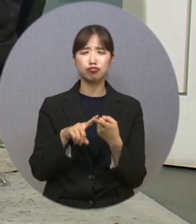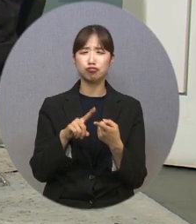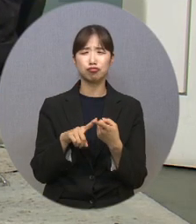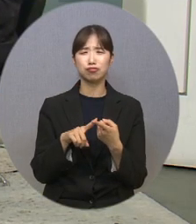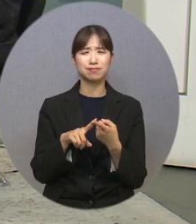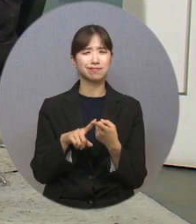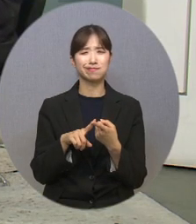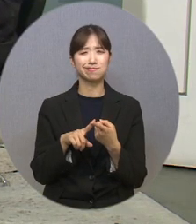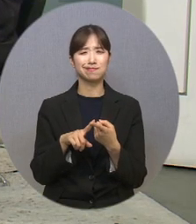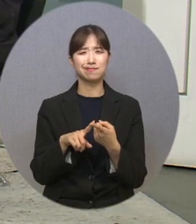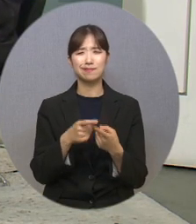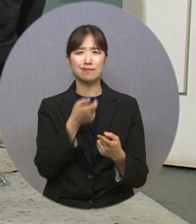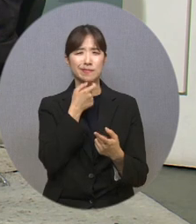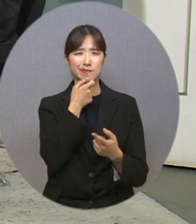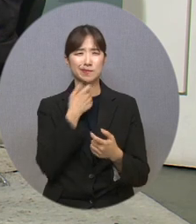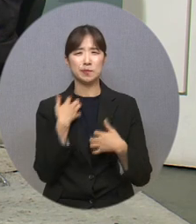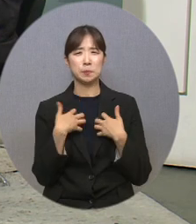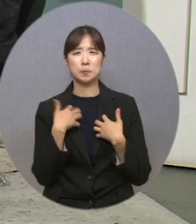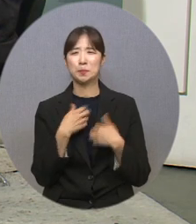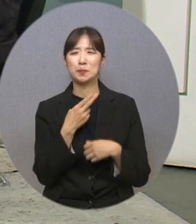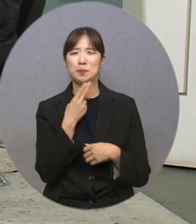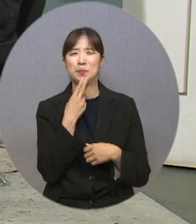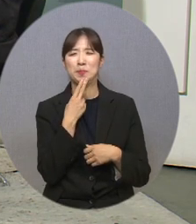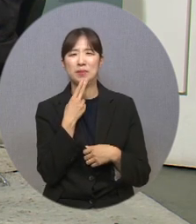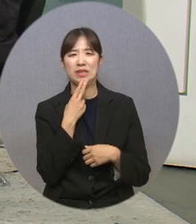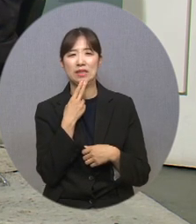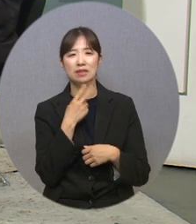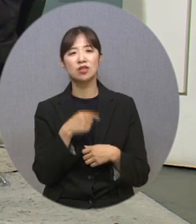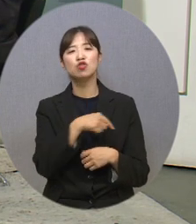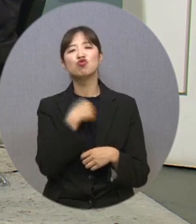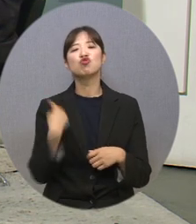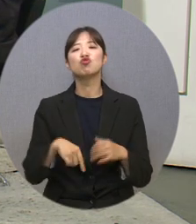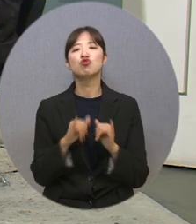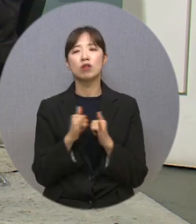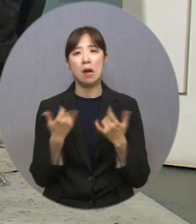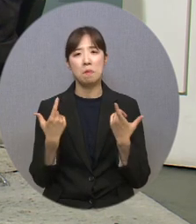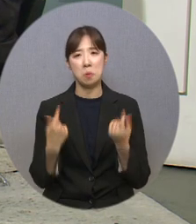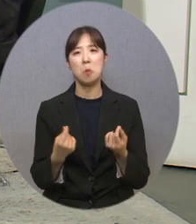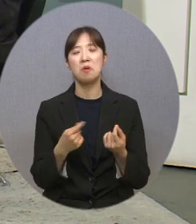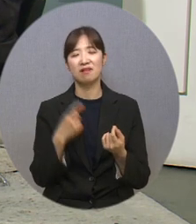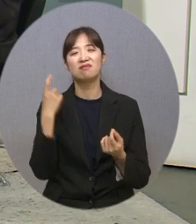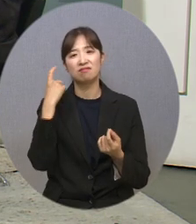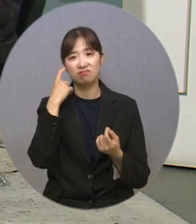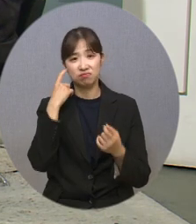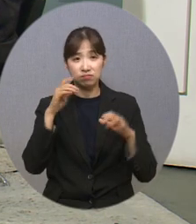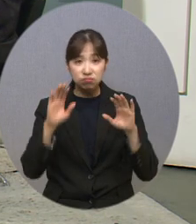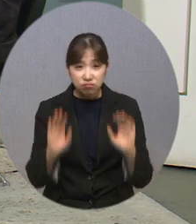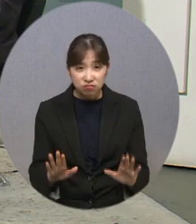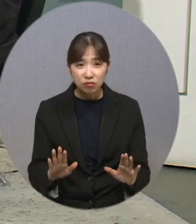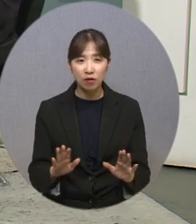별로 그 반갑게 여기지도 않고 꼭 중국 사람 취급하듯이 그렇게